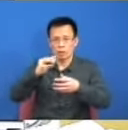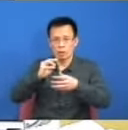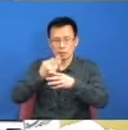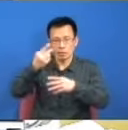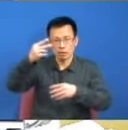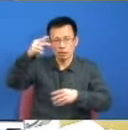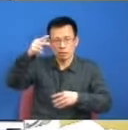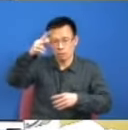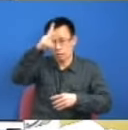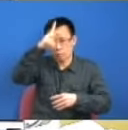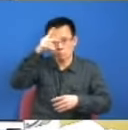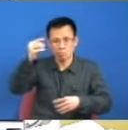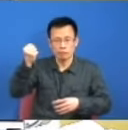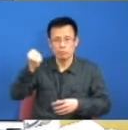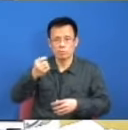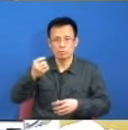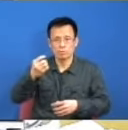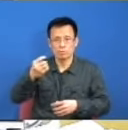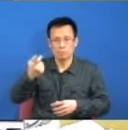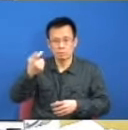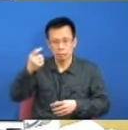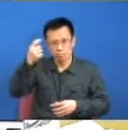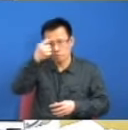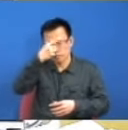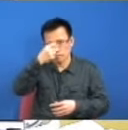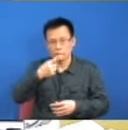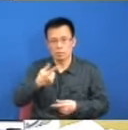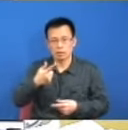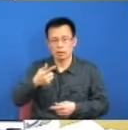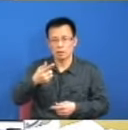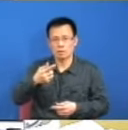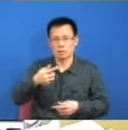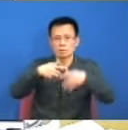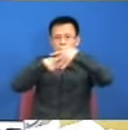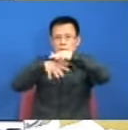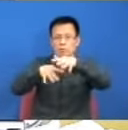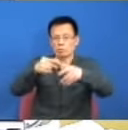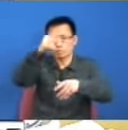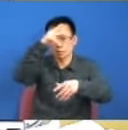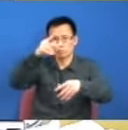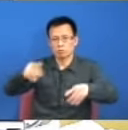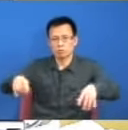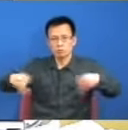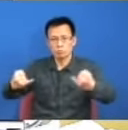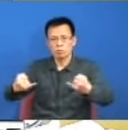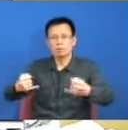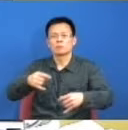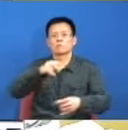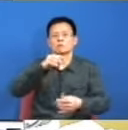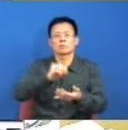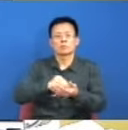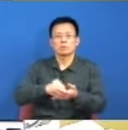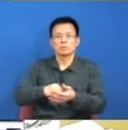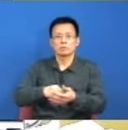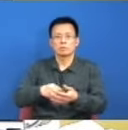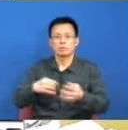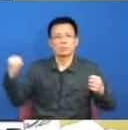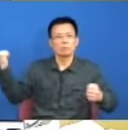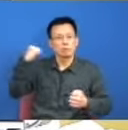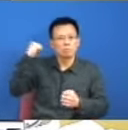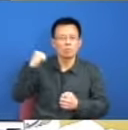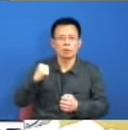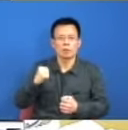即我自己諗啦，將來示威者同執法者之間對立一定是更加尖鋭嘅。 係， 咁就我諗呢個真係無可避免噶